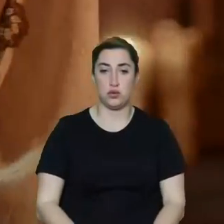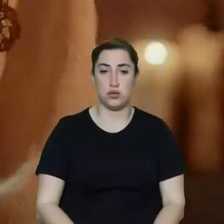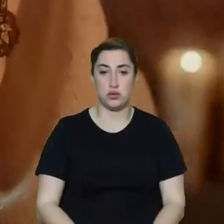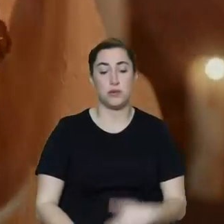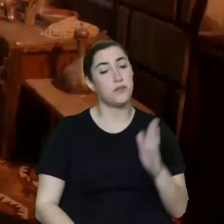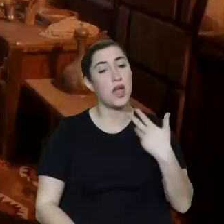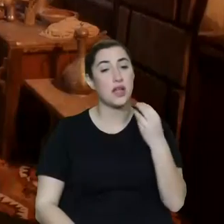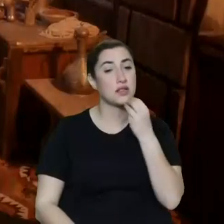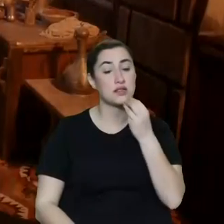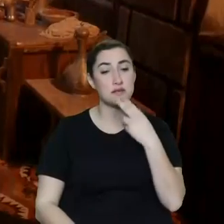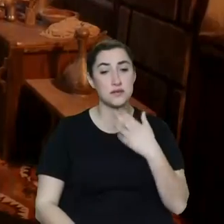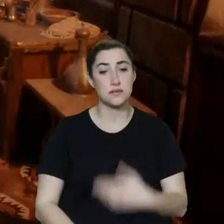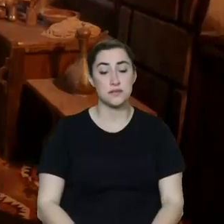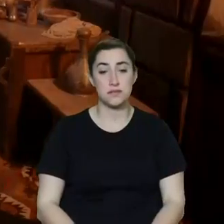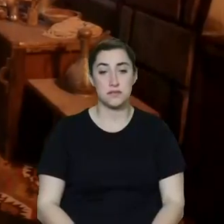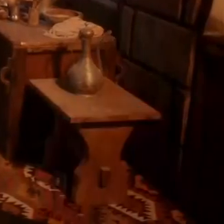Hadi kızım.